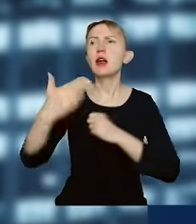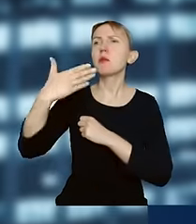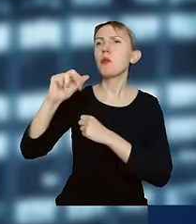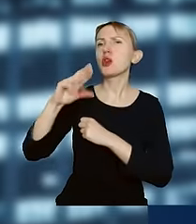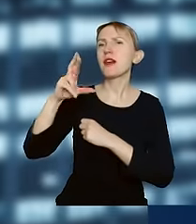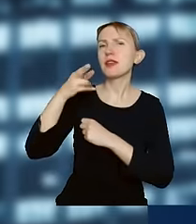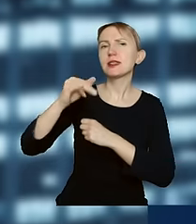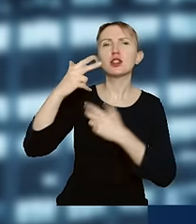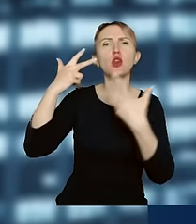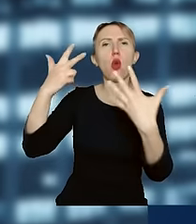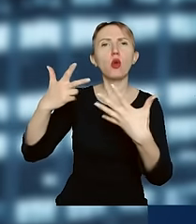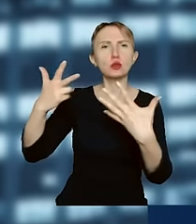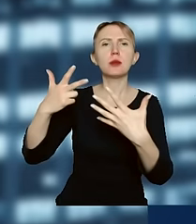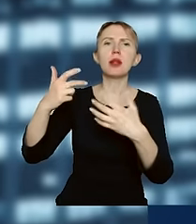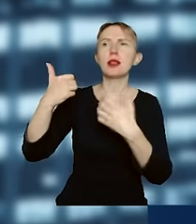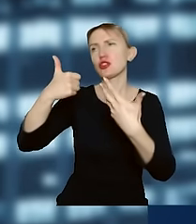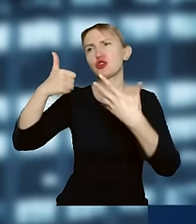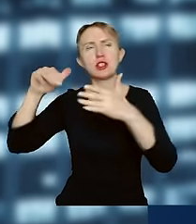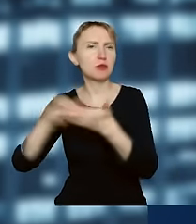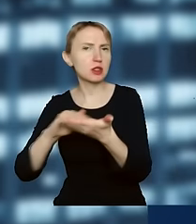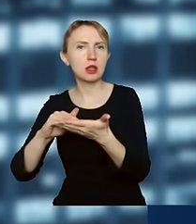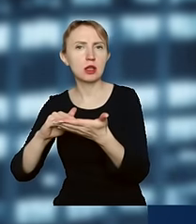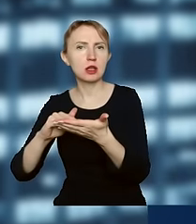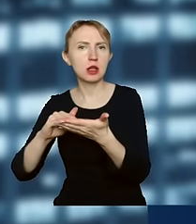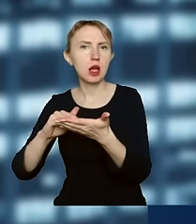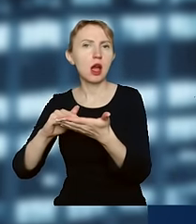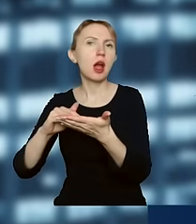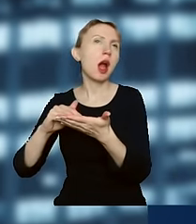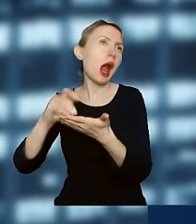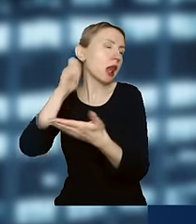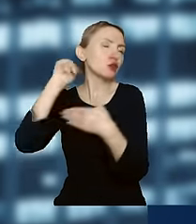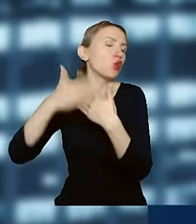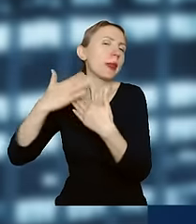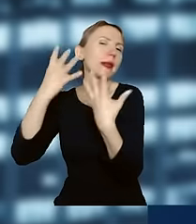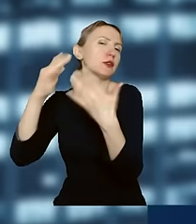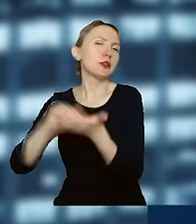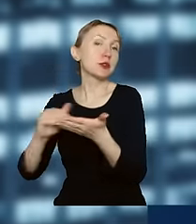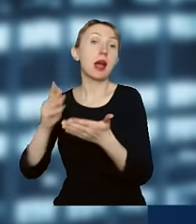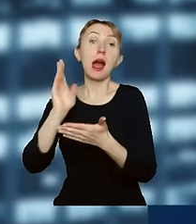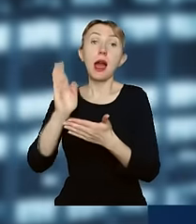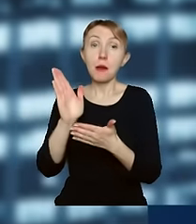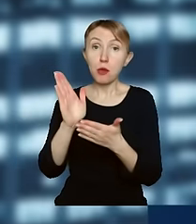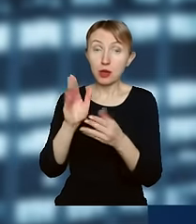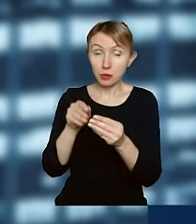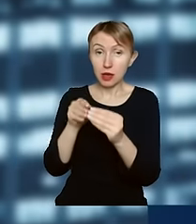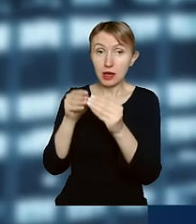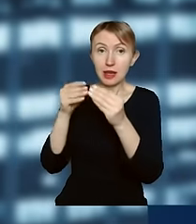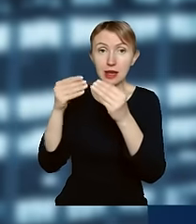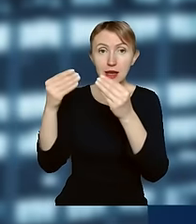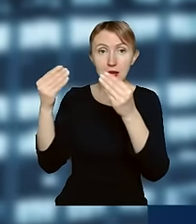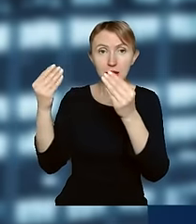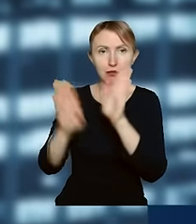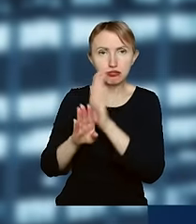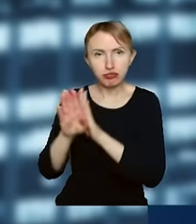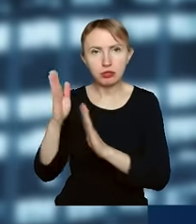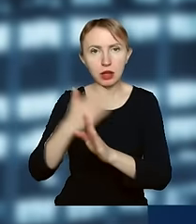wiem, 8 lat, 6 miesięcy, ale żona na 9. No i tak dalej, i tak dalej. A potem to się rozwija w sensie